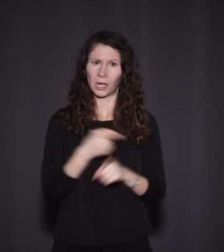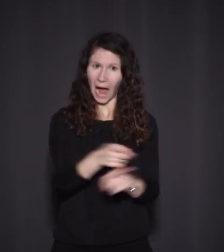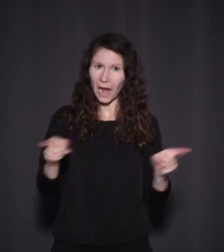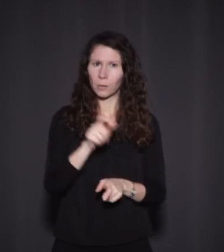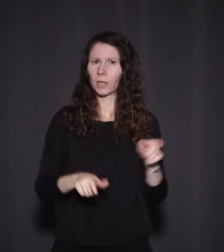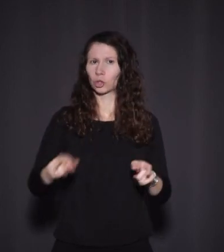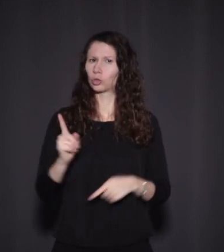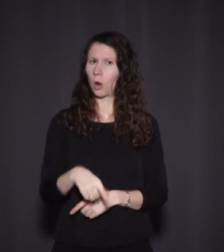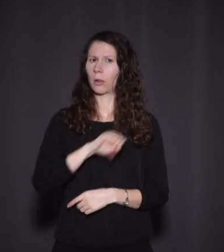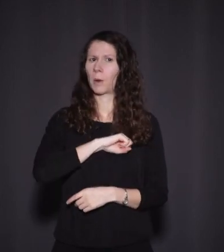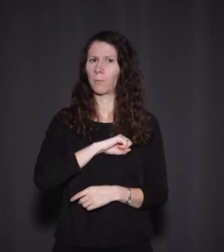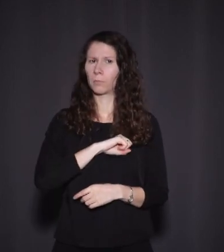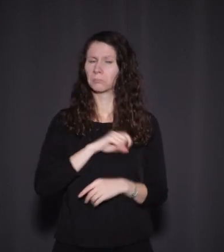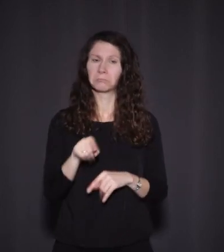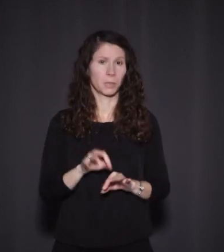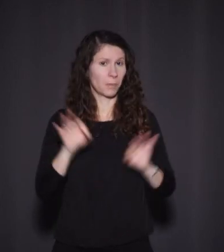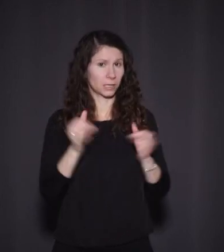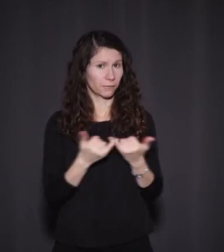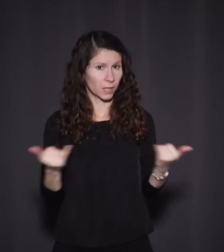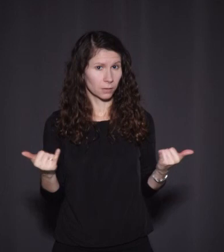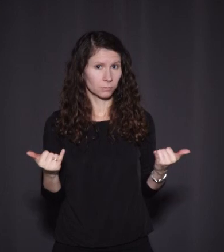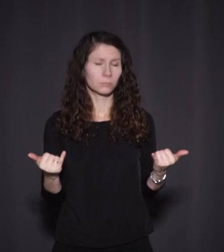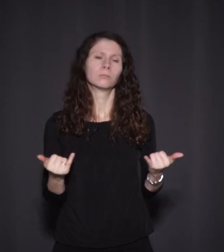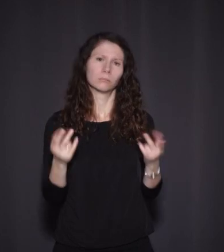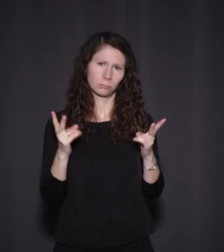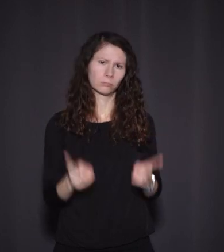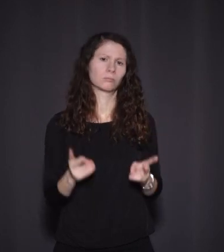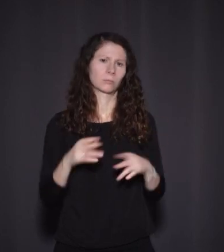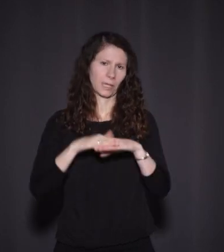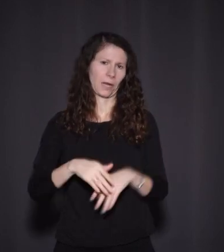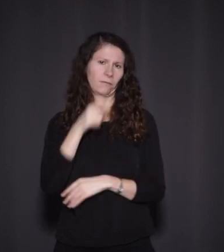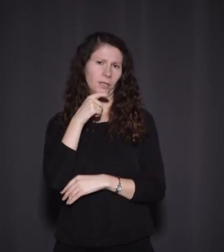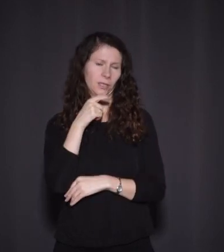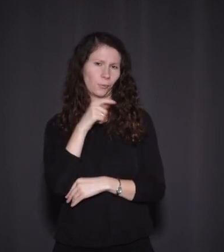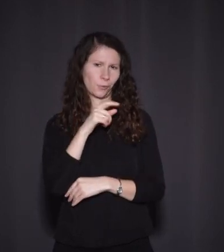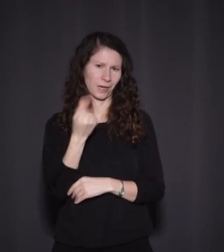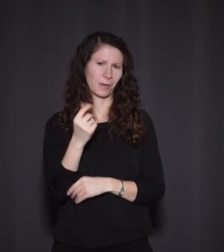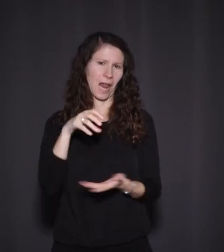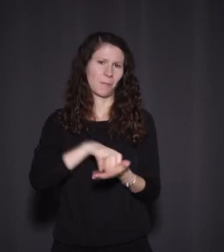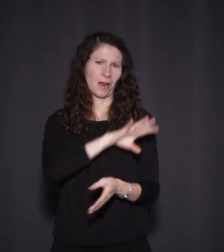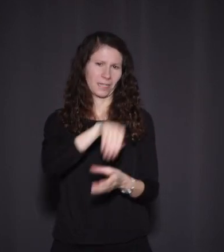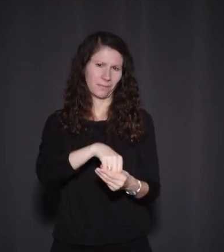daran partizipieren. Und das gelingt am besten über das Einbinden in die Rentenversicherung. Deswegen freue ich mich sehr, dass hier ein Einstieg in die